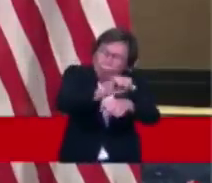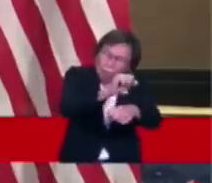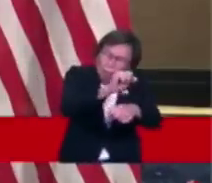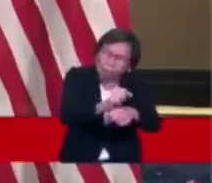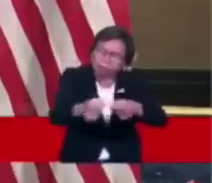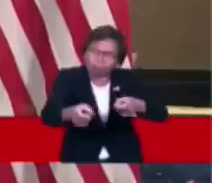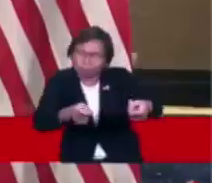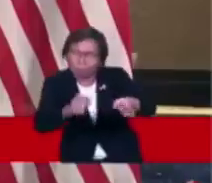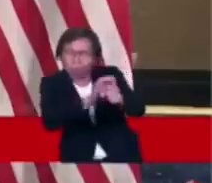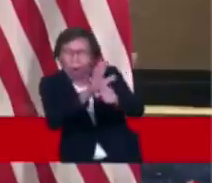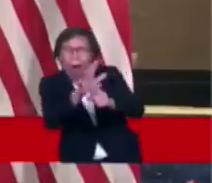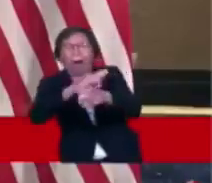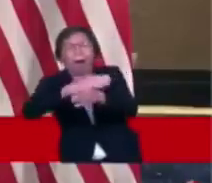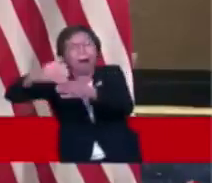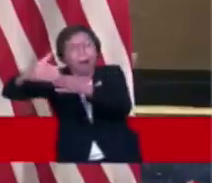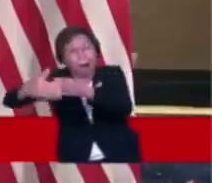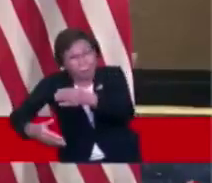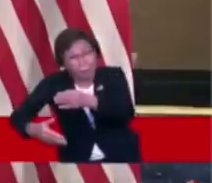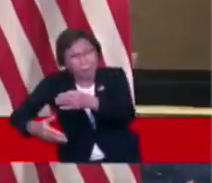menguruskan pandemik